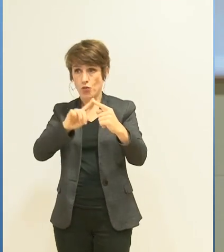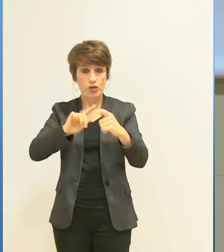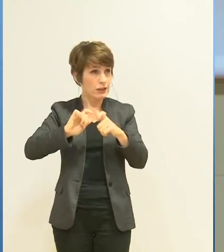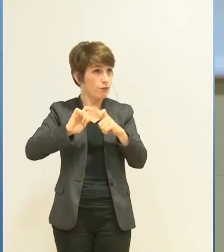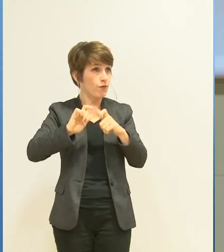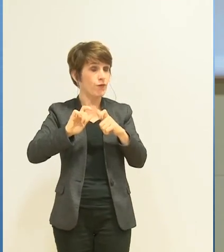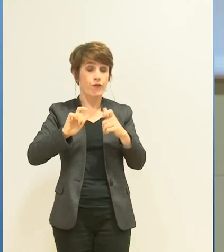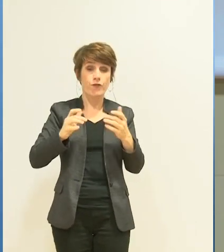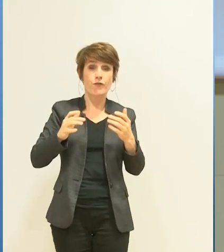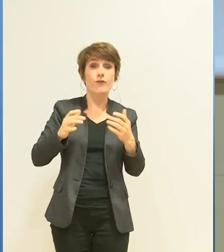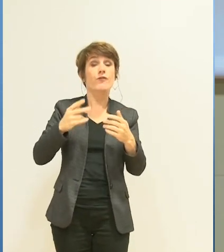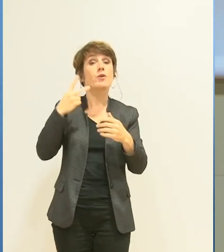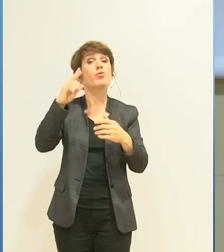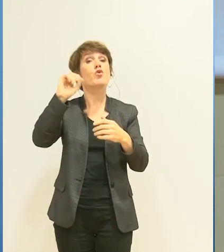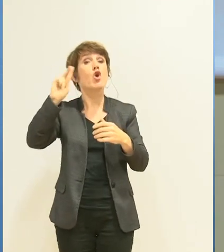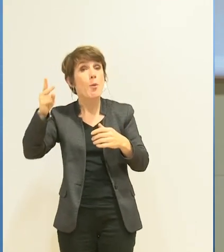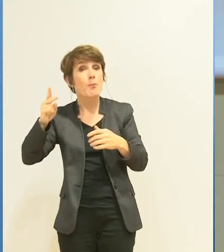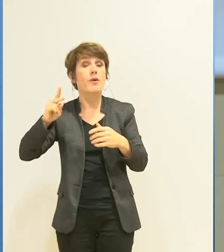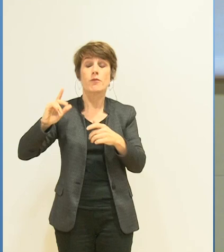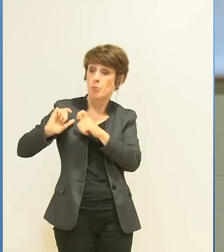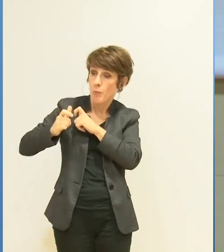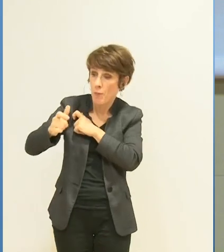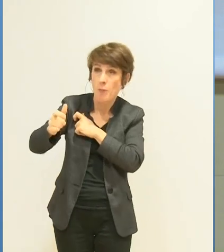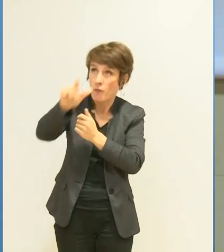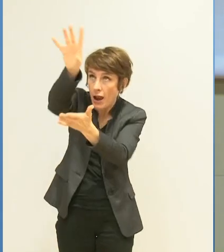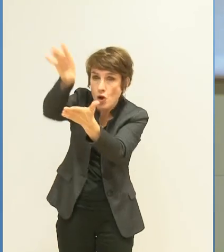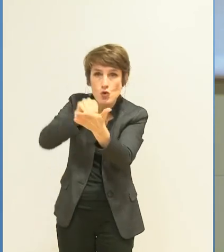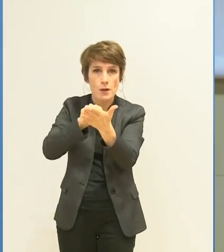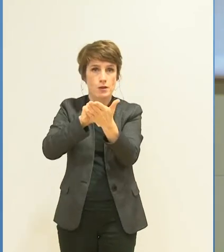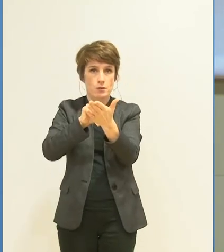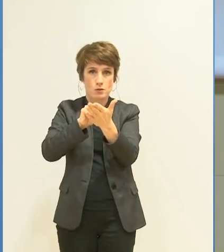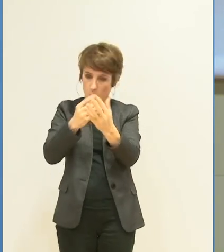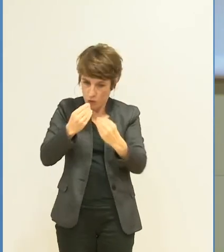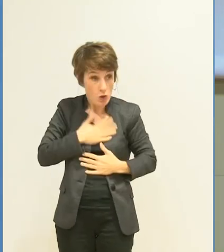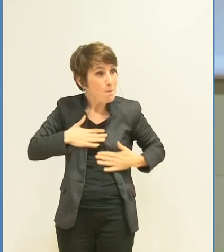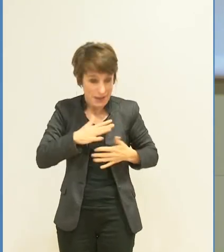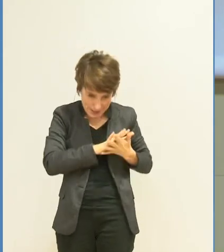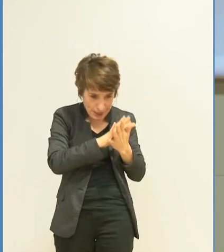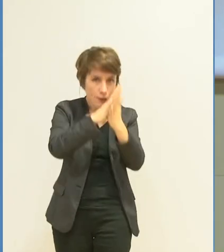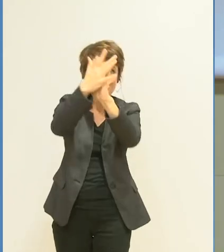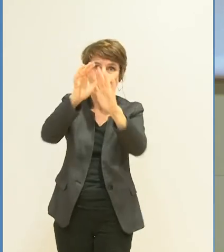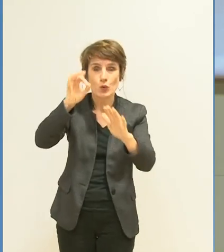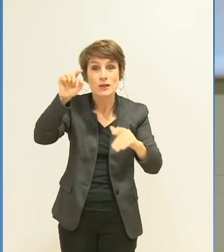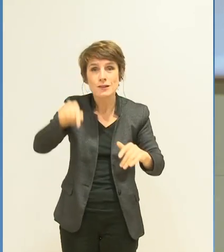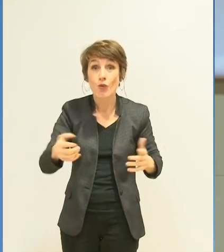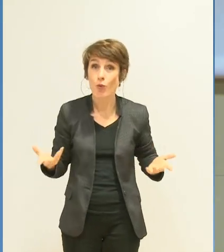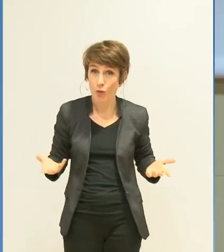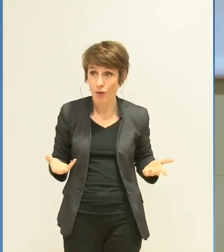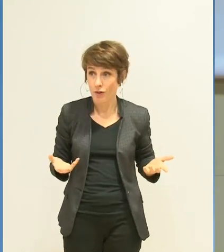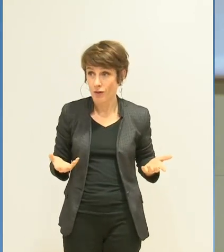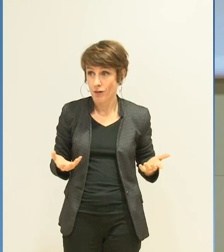a une envie et une conscience du besoin de changer au plaisir de changer ce plaisir-là vient